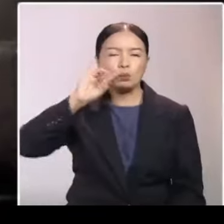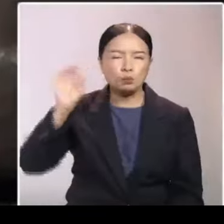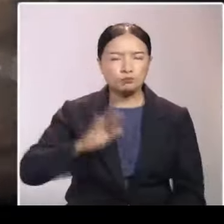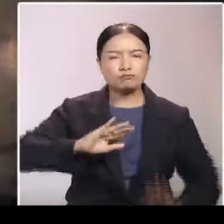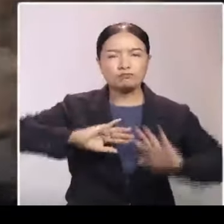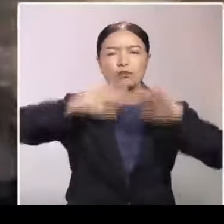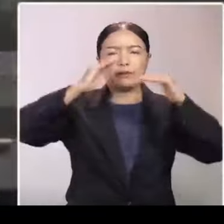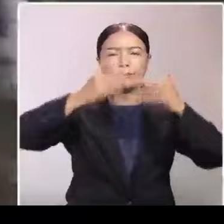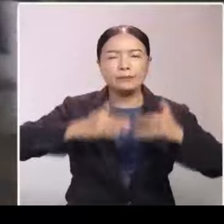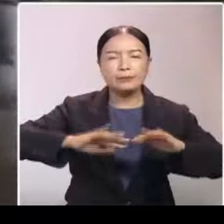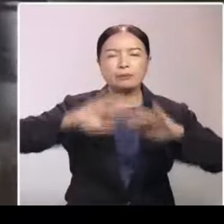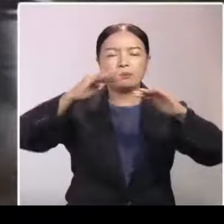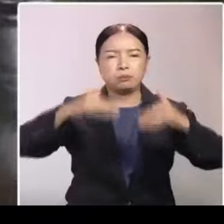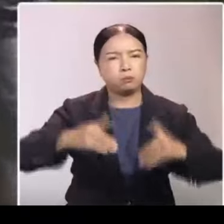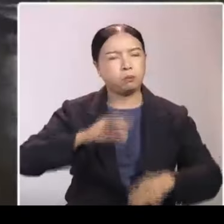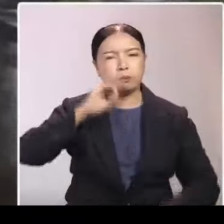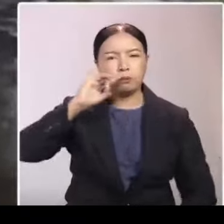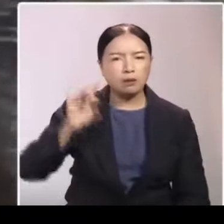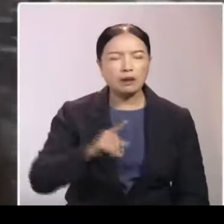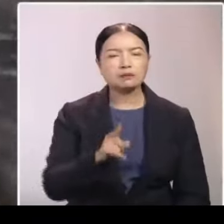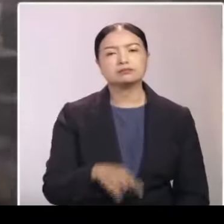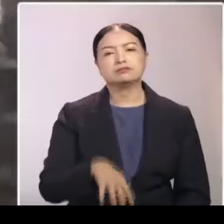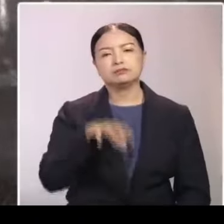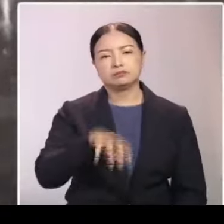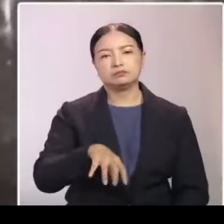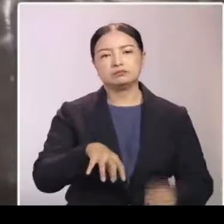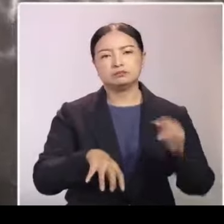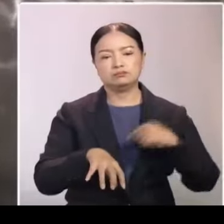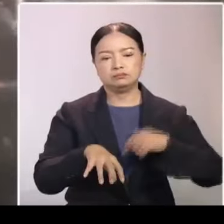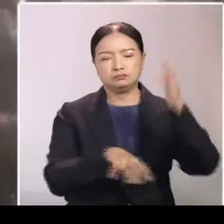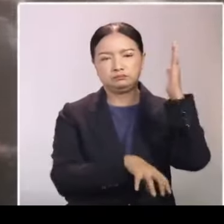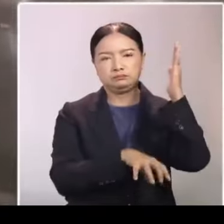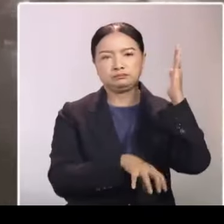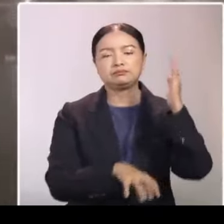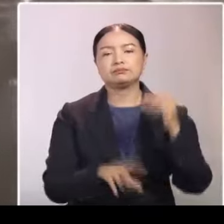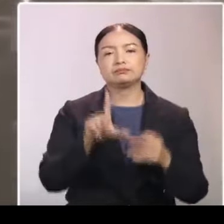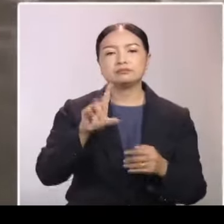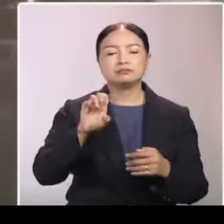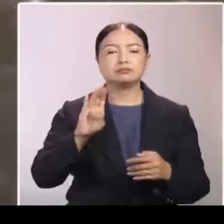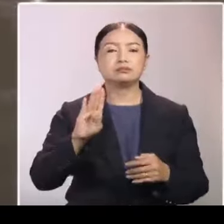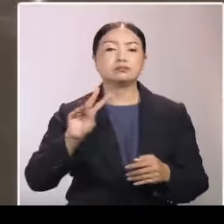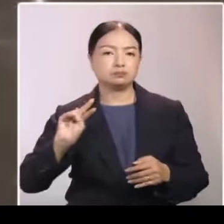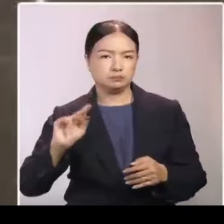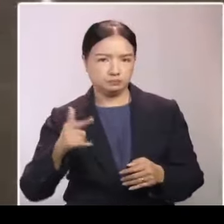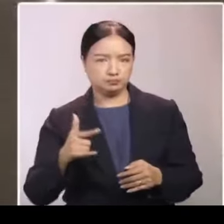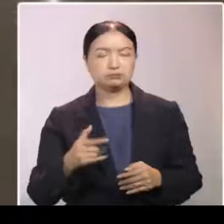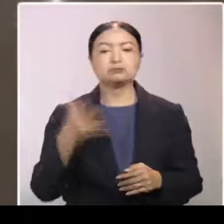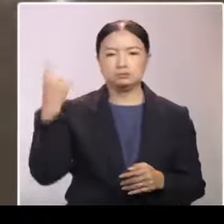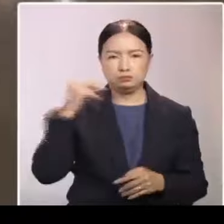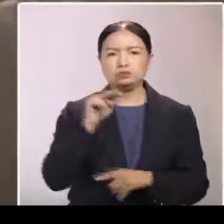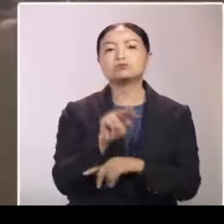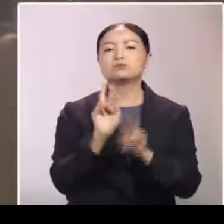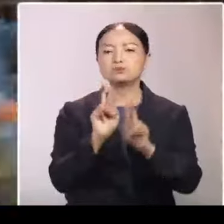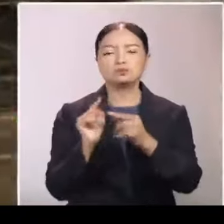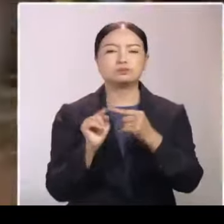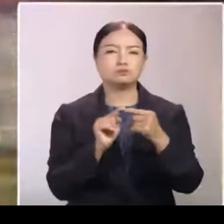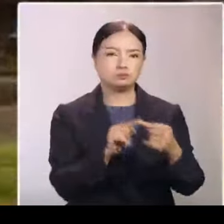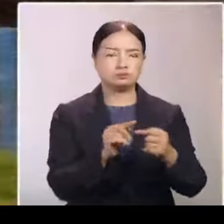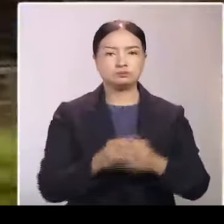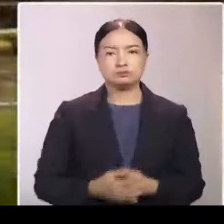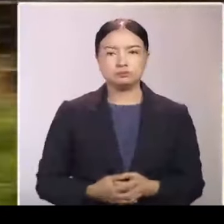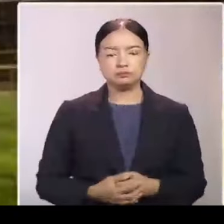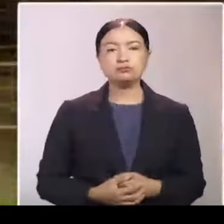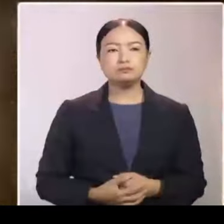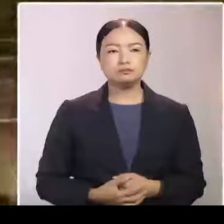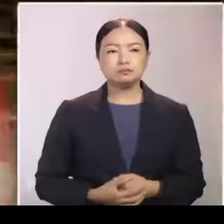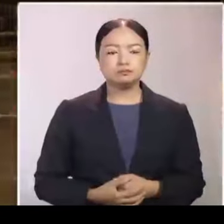ก่อนหน้านี้ที่เกาะลิบงแล้วก็เมื่อคืนที่ผ่านมาก็เข้าเป็นวันที่ 2ด้วยเช่นเดียวกันยังคงต้องเฝ้าระวังจากอิทธิพลของ